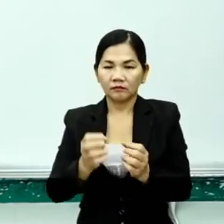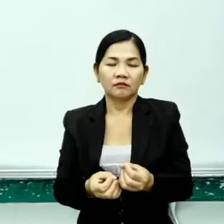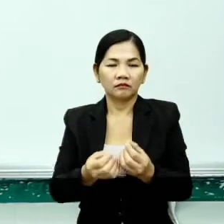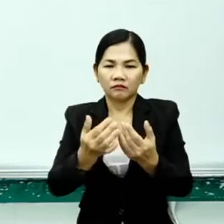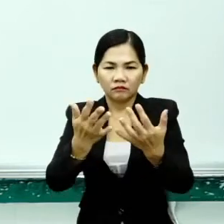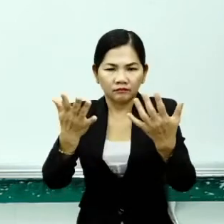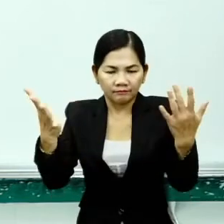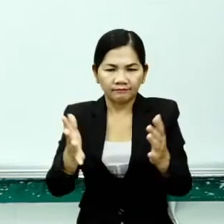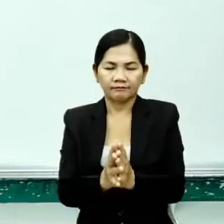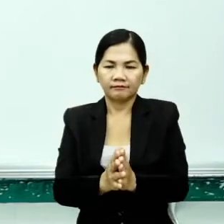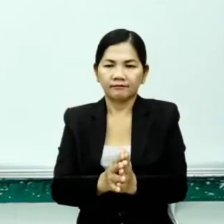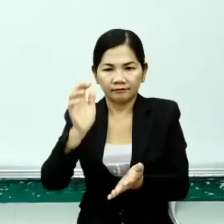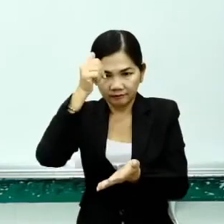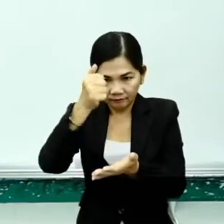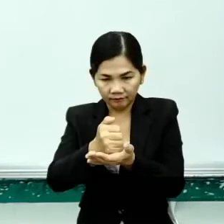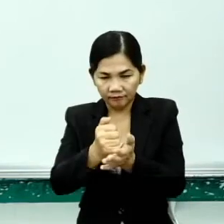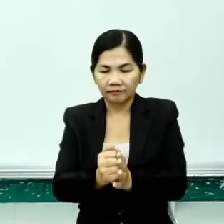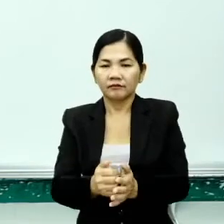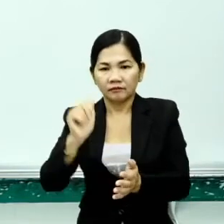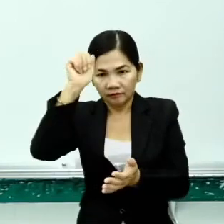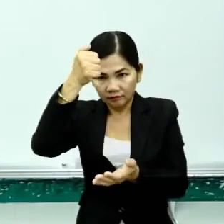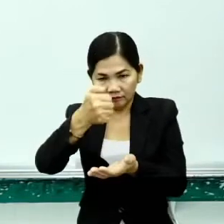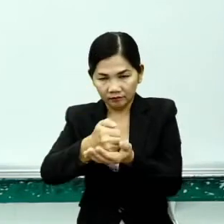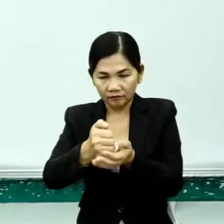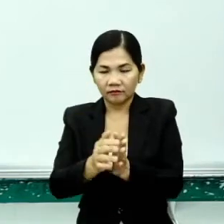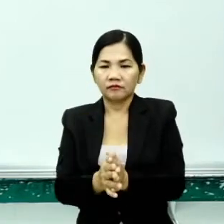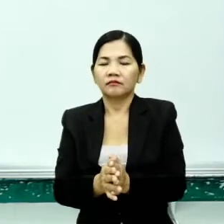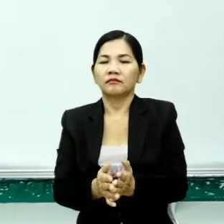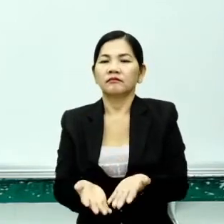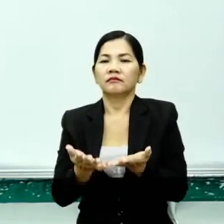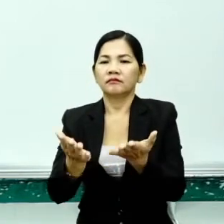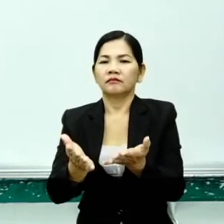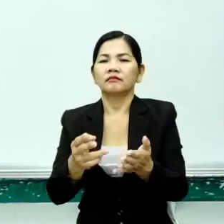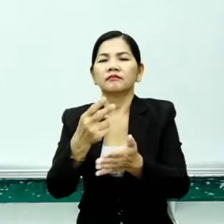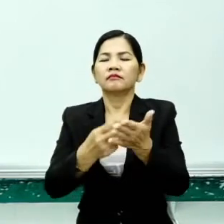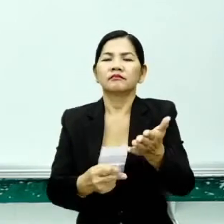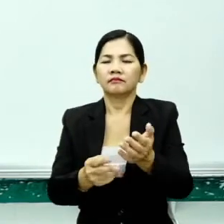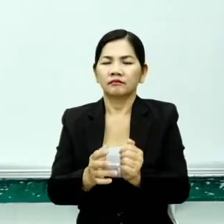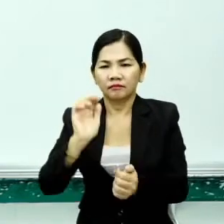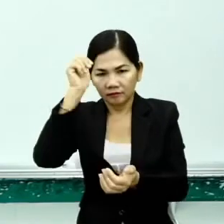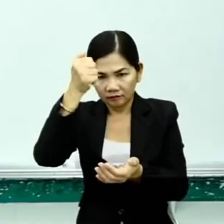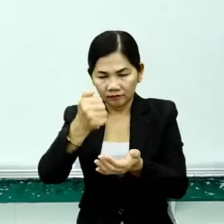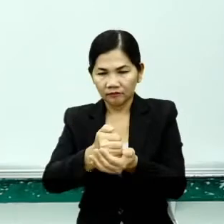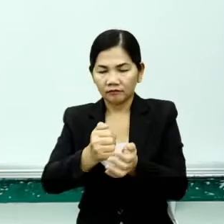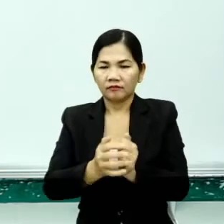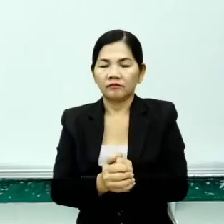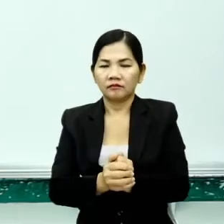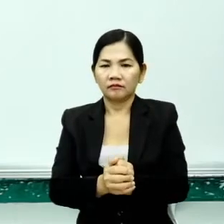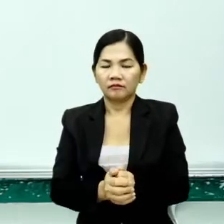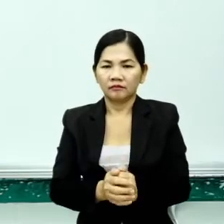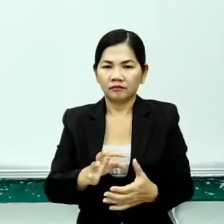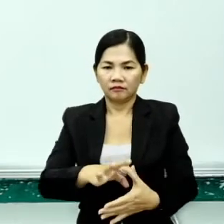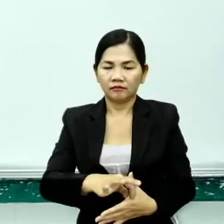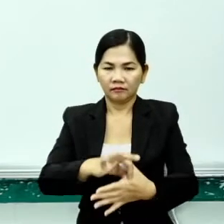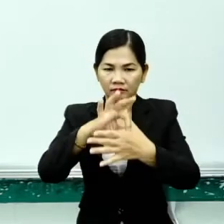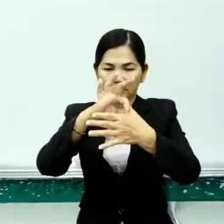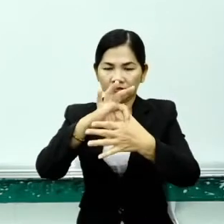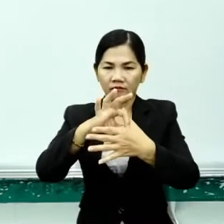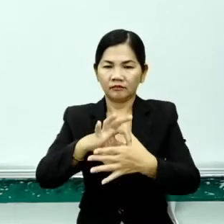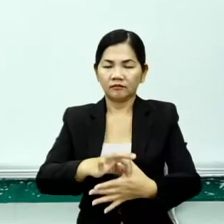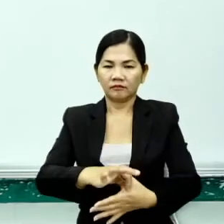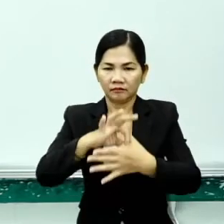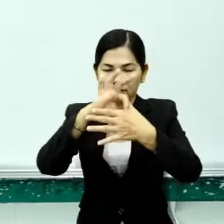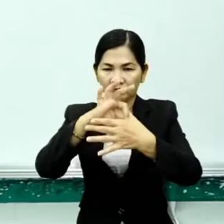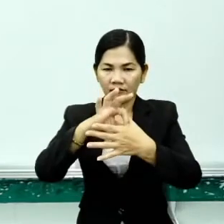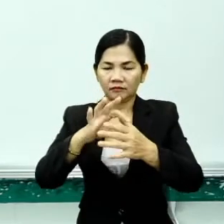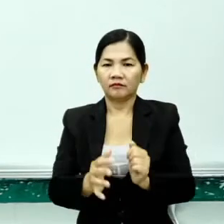tràn giang nó vì miền bắt đo lại khá tới cồn cha bắt đo lại khá tới cha bắt đo chía cha sát nó con á cha bắt